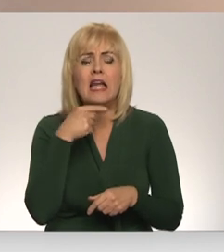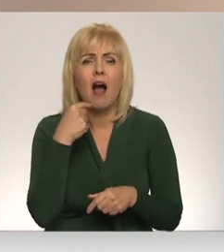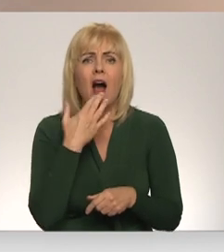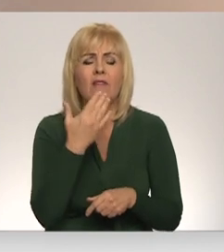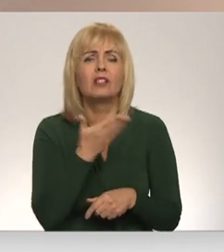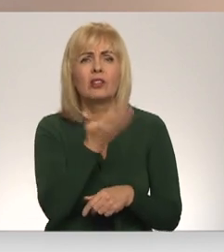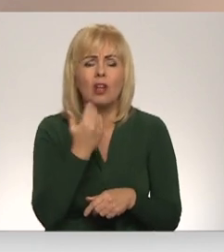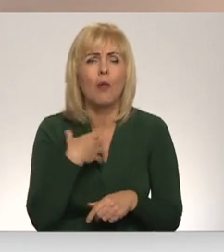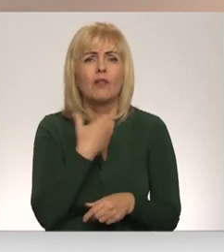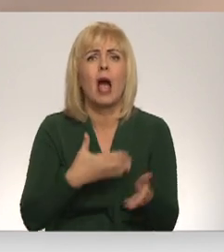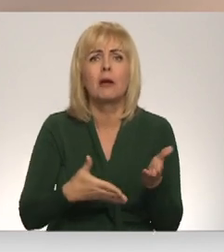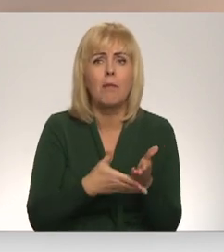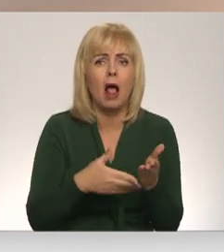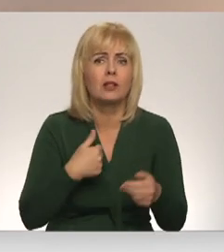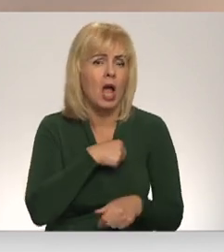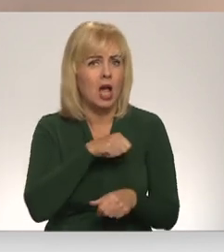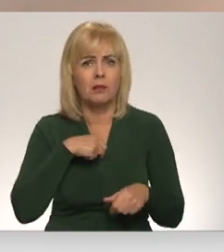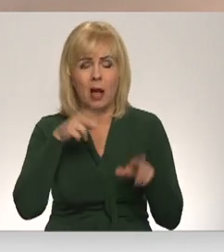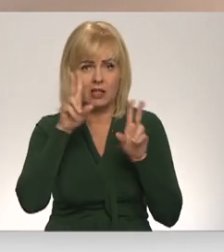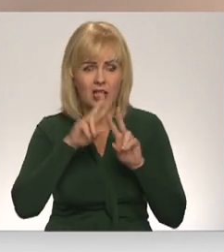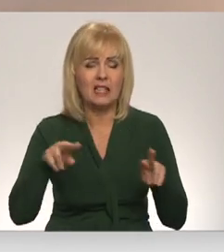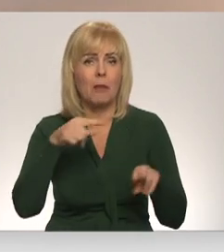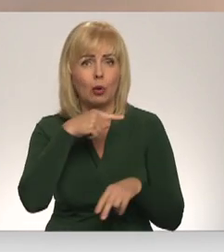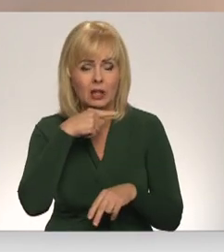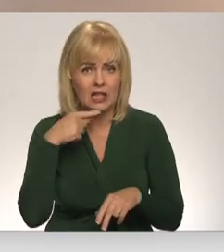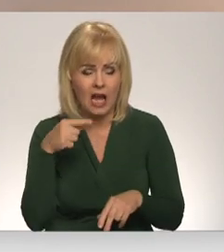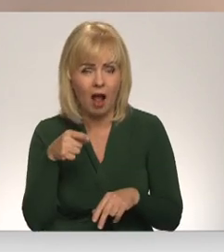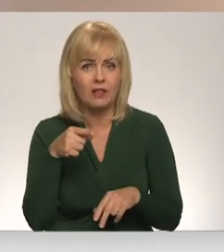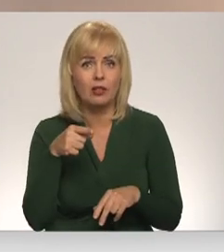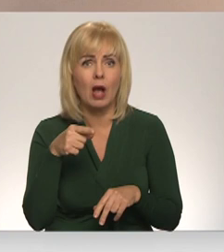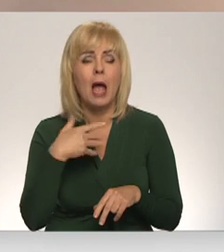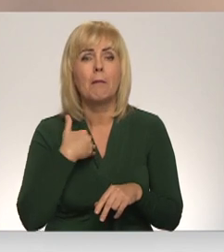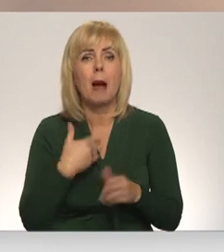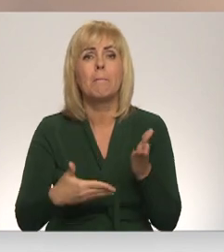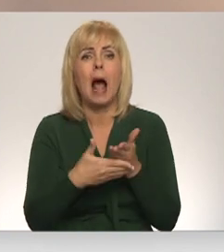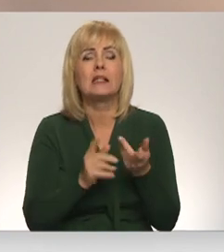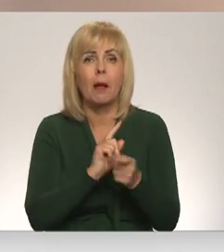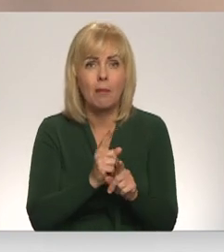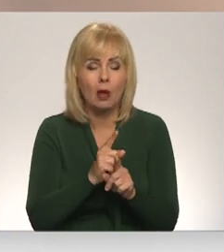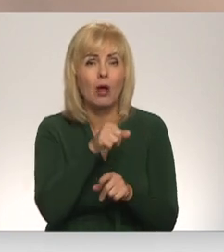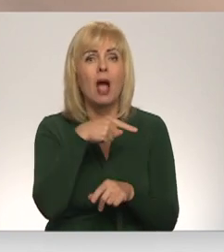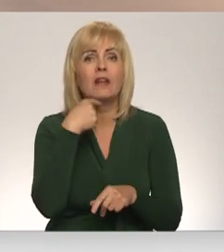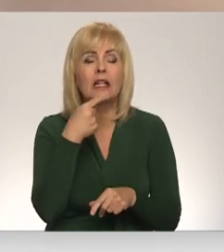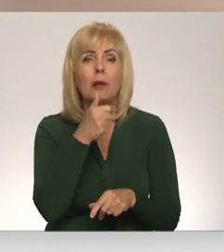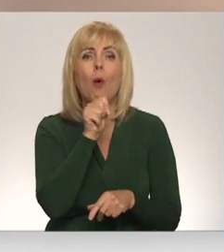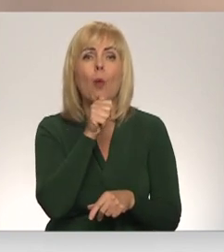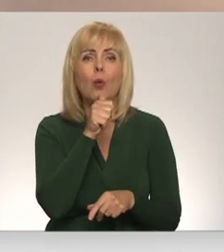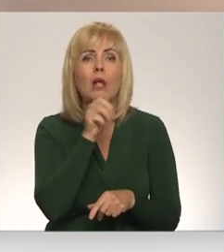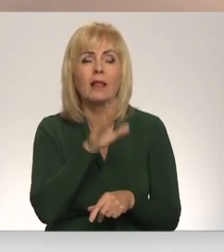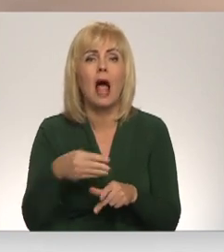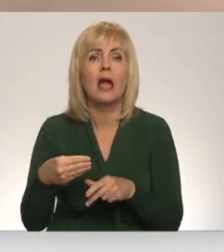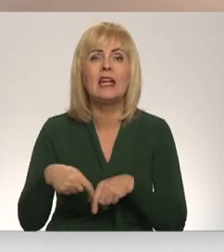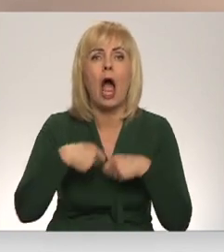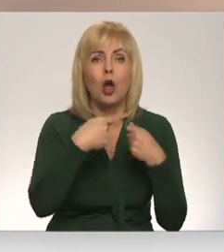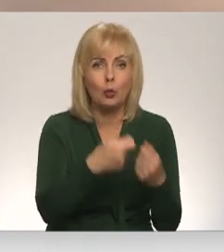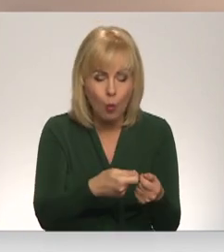vajag palīdzību, es nesaprotu krieviski, bet tad man pārtulkoja, ka viņa grib, lai ūdeni pats, viņai vajag ūdeni. Un tad